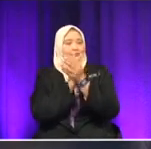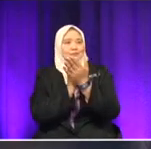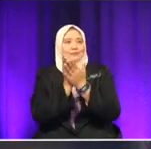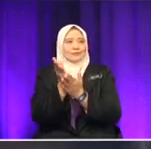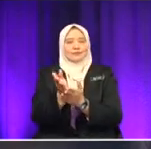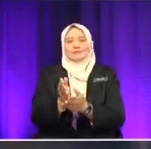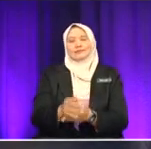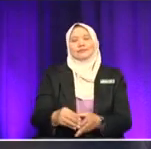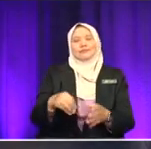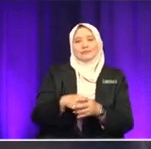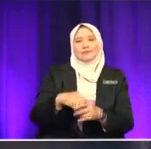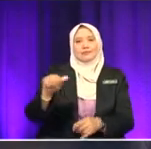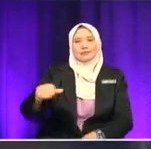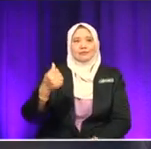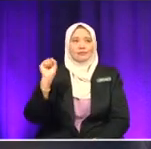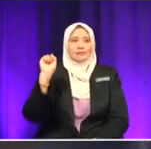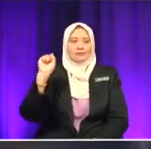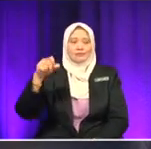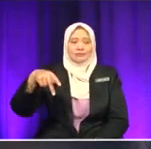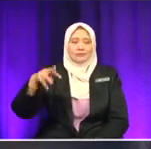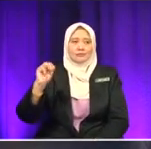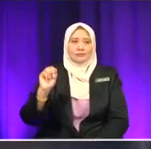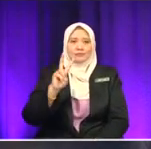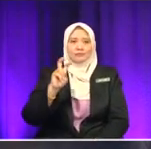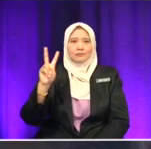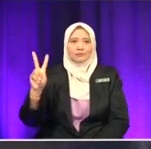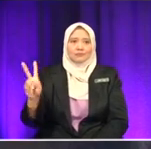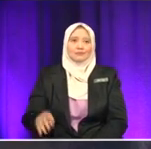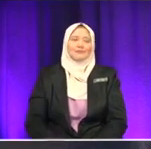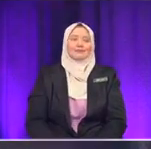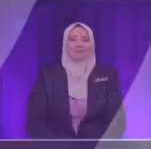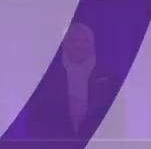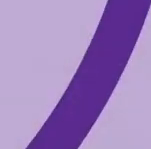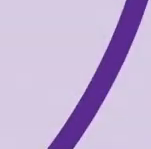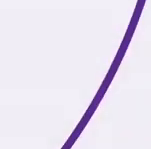dalam sukses SPM 2022. Jangan ke mana-mana.